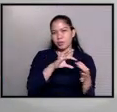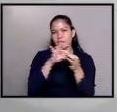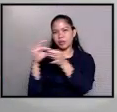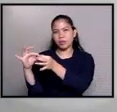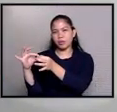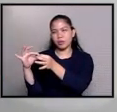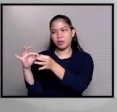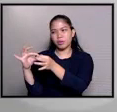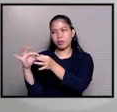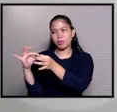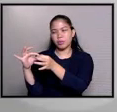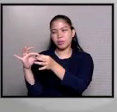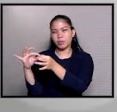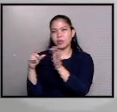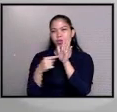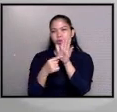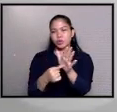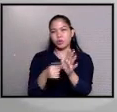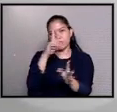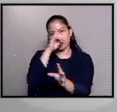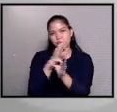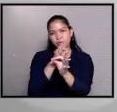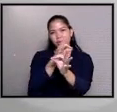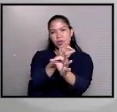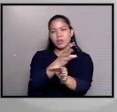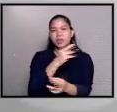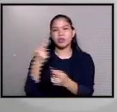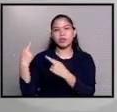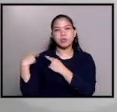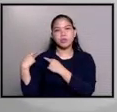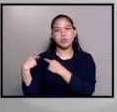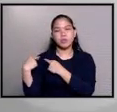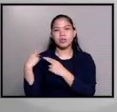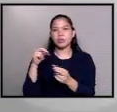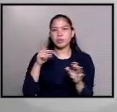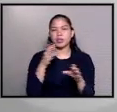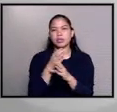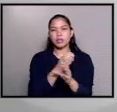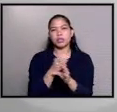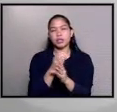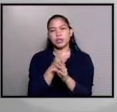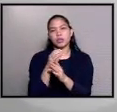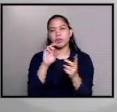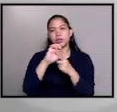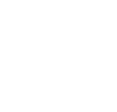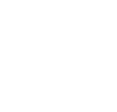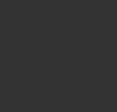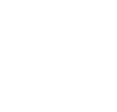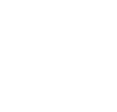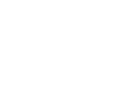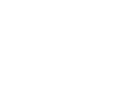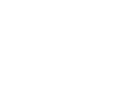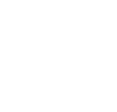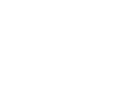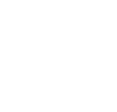ng pagpapakita ng pananampalataya at responsibilidad na pangalagaan ang kapaligiran.